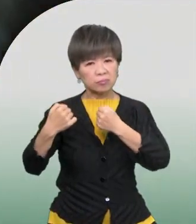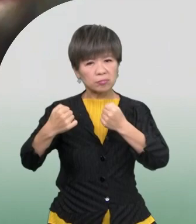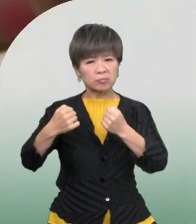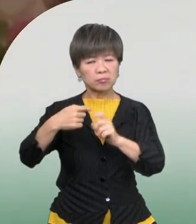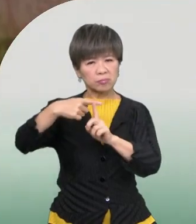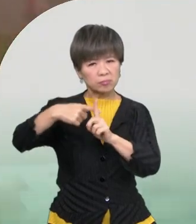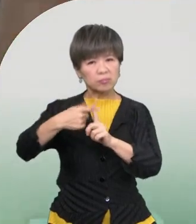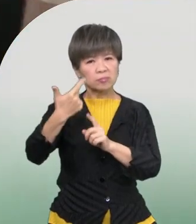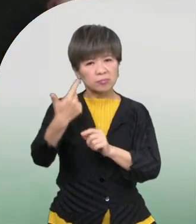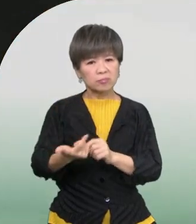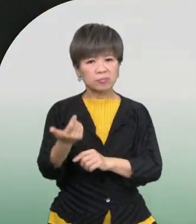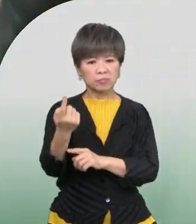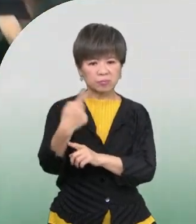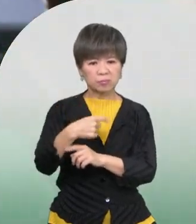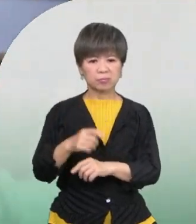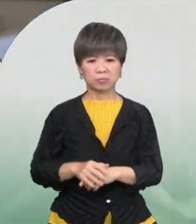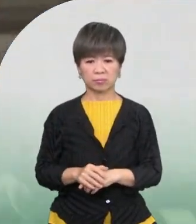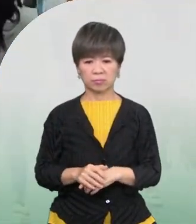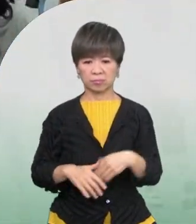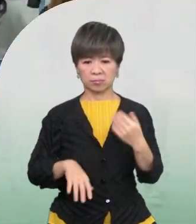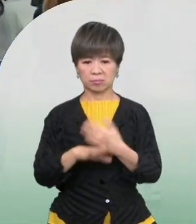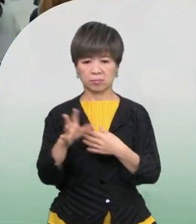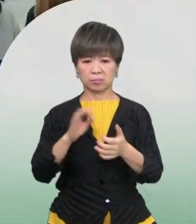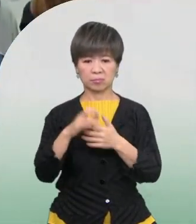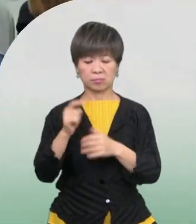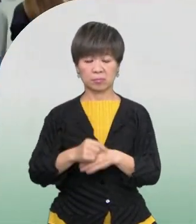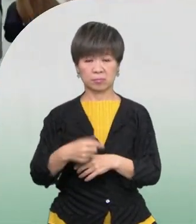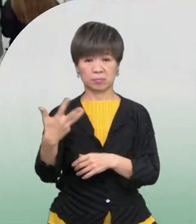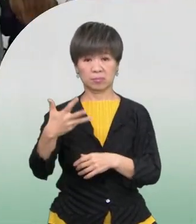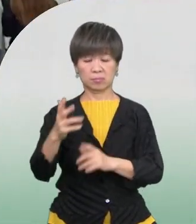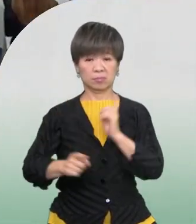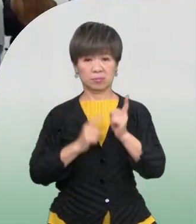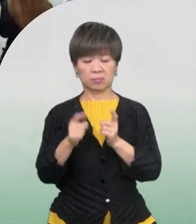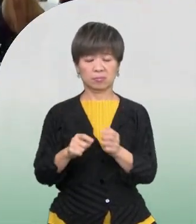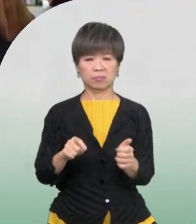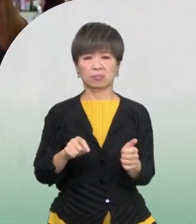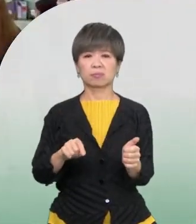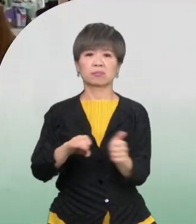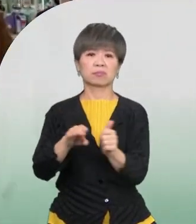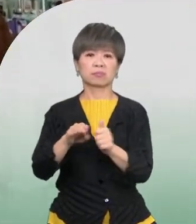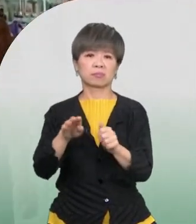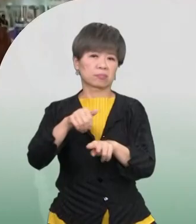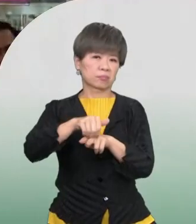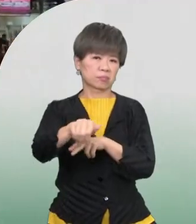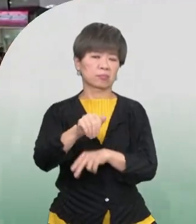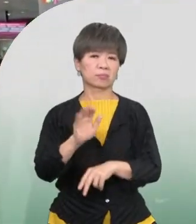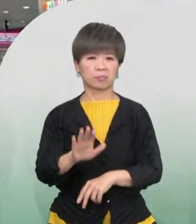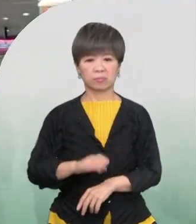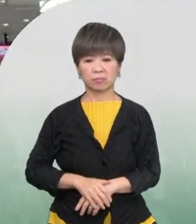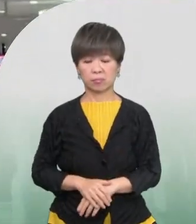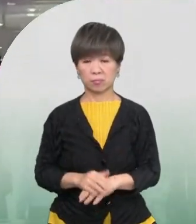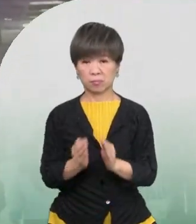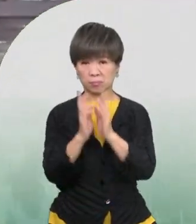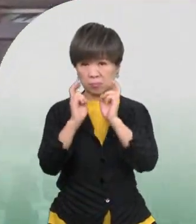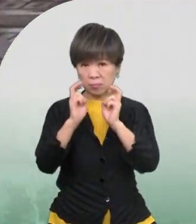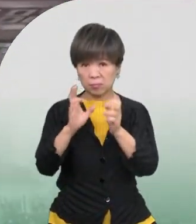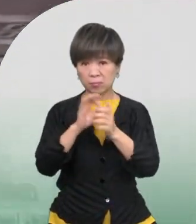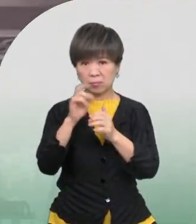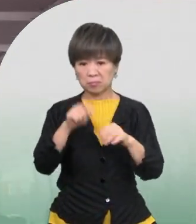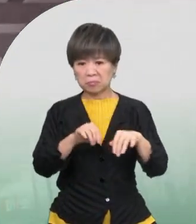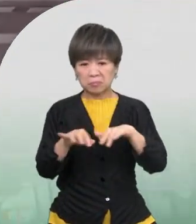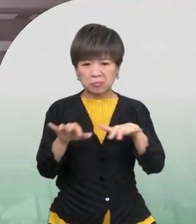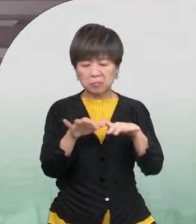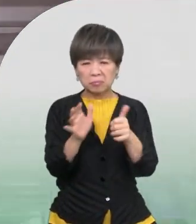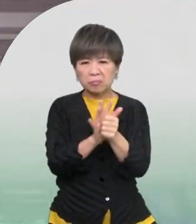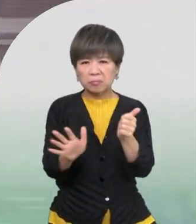运转。采外规划的白冰全查持有错的查冰，来疏运离合。突然插运因为系统整车内